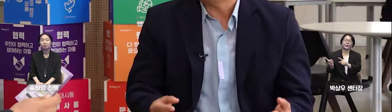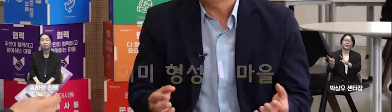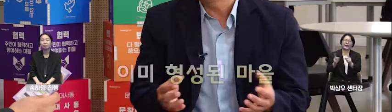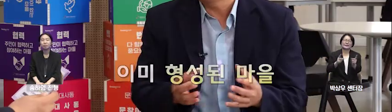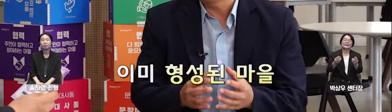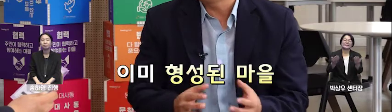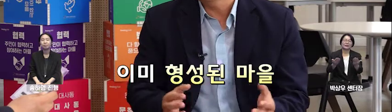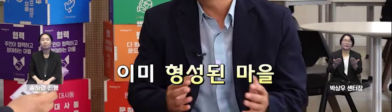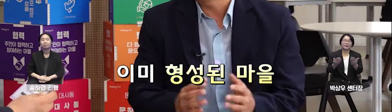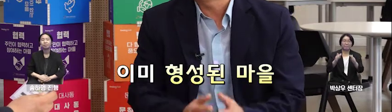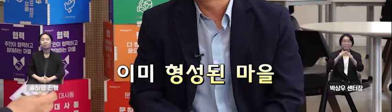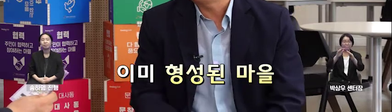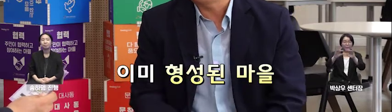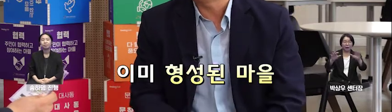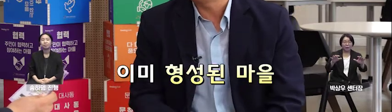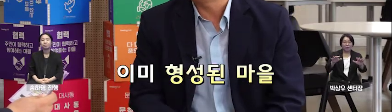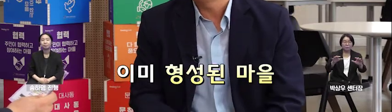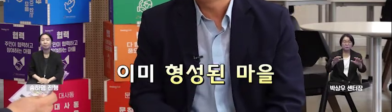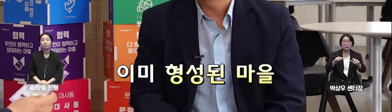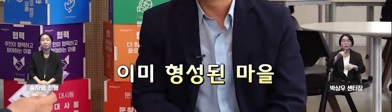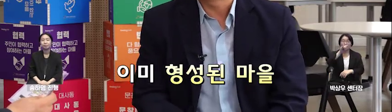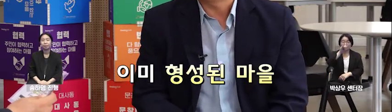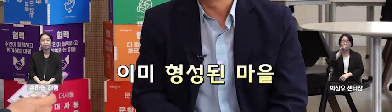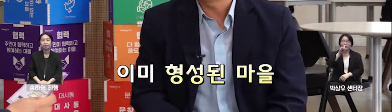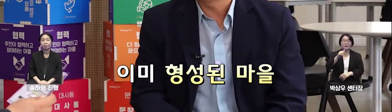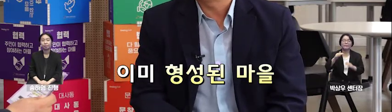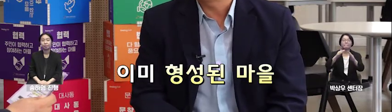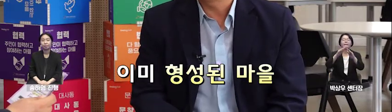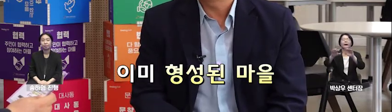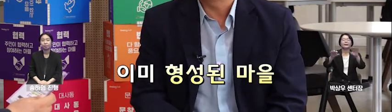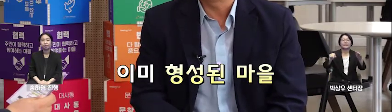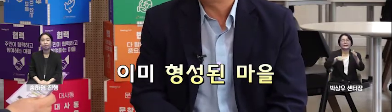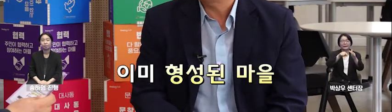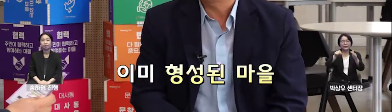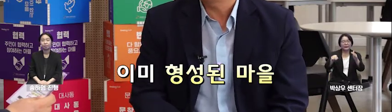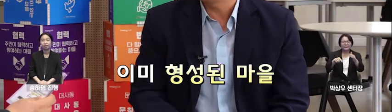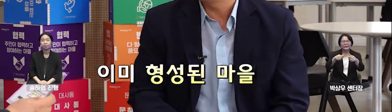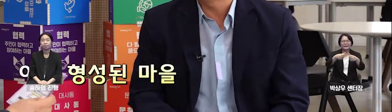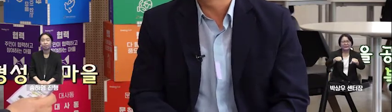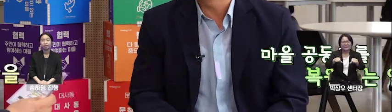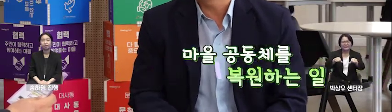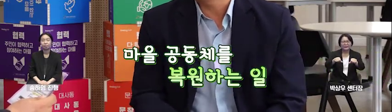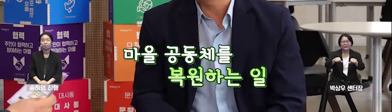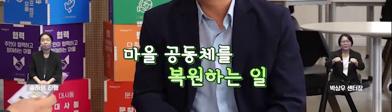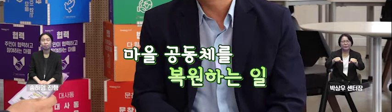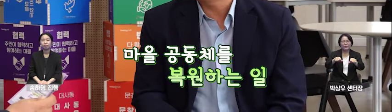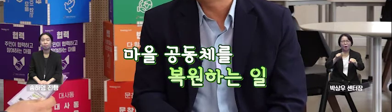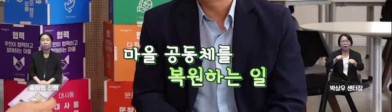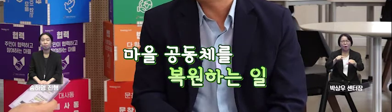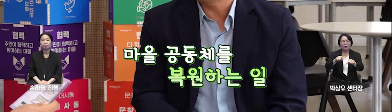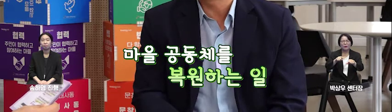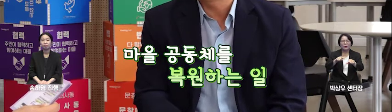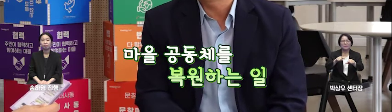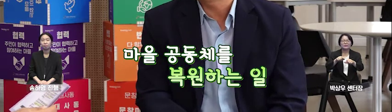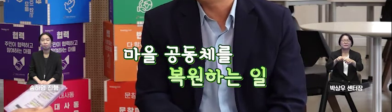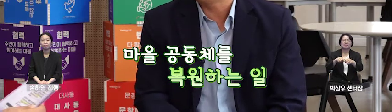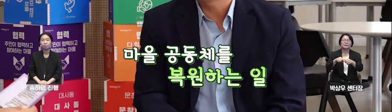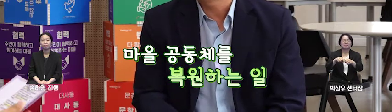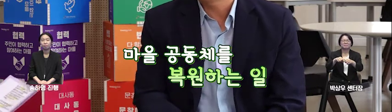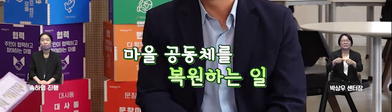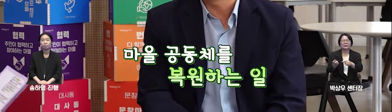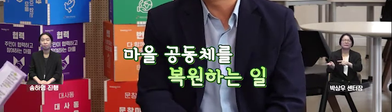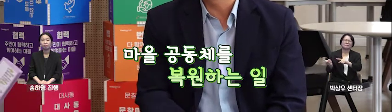예, 마을은 이미 형성되어져 있고요. 그 마을 안에 그 깨진 그 공동체성을 다시